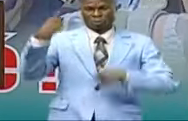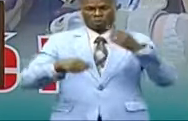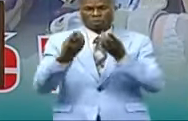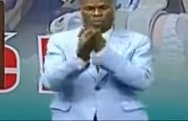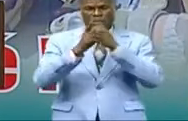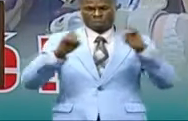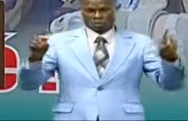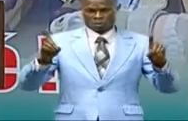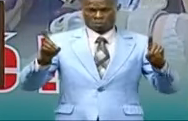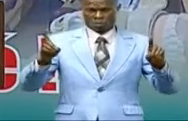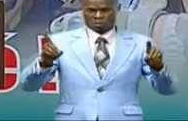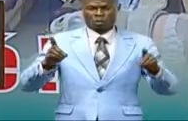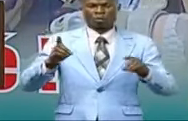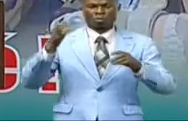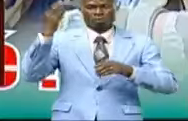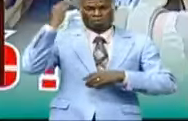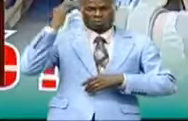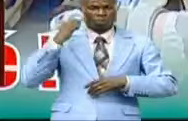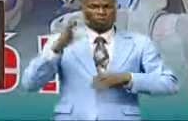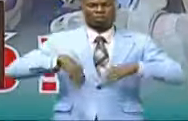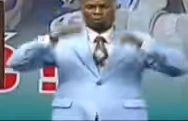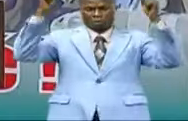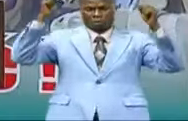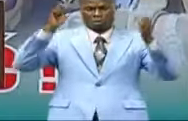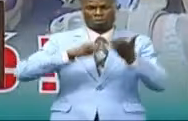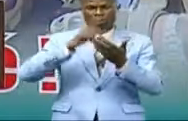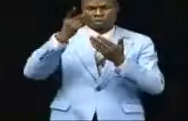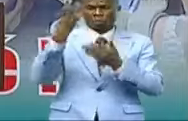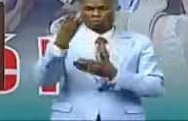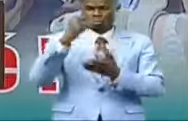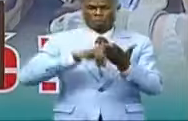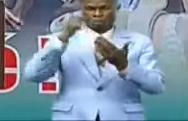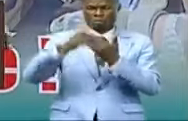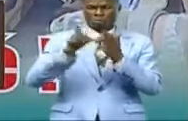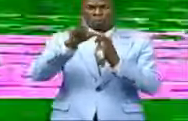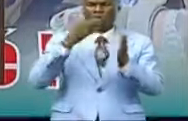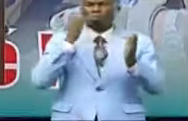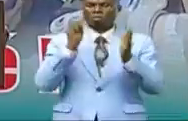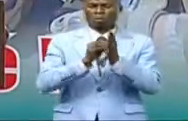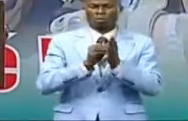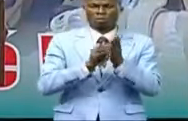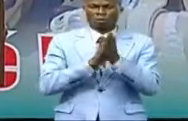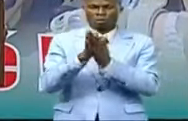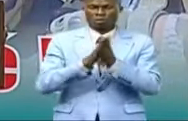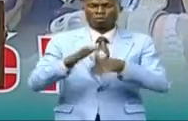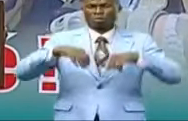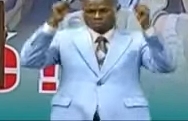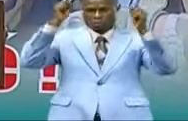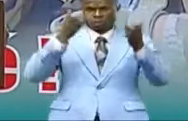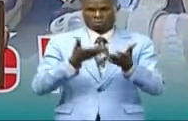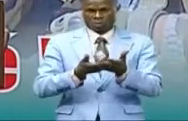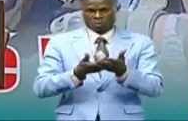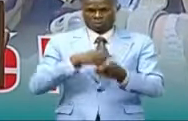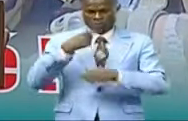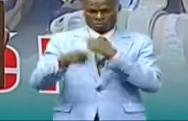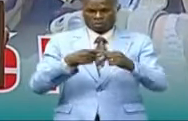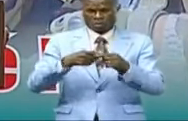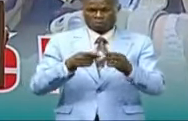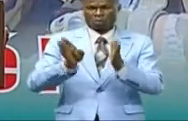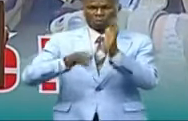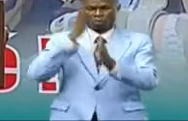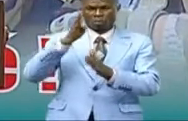et délibération, le Conseil a adopté ces 4 projets d'ordonnance portant approbation. Commencé à